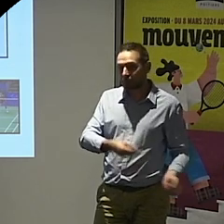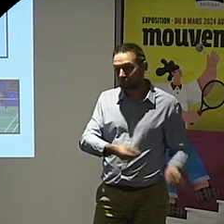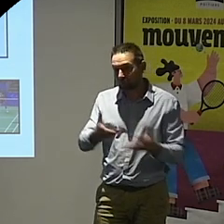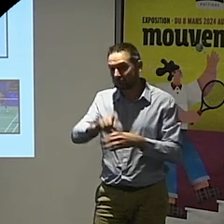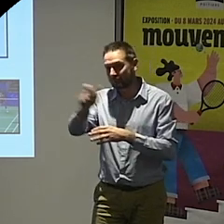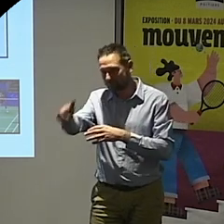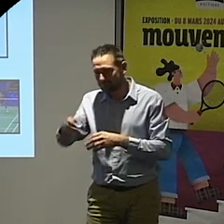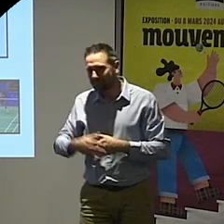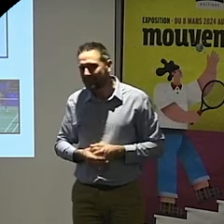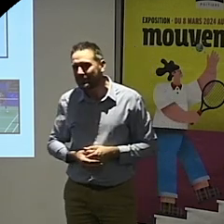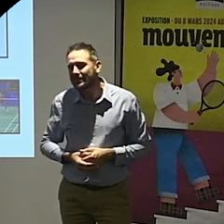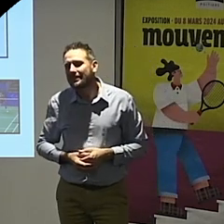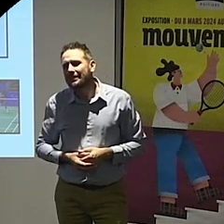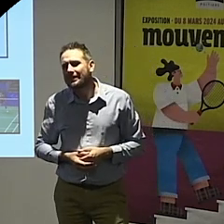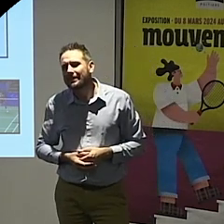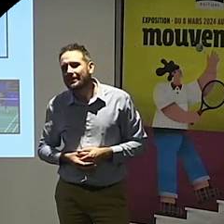Toujours un mouvement.